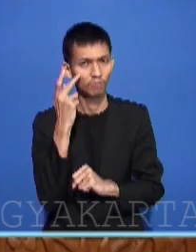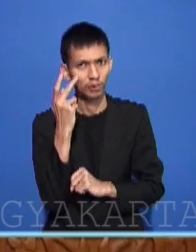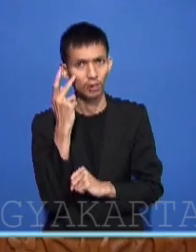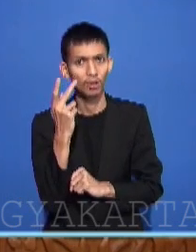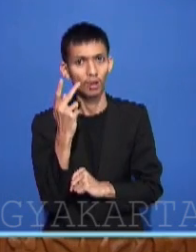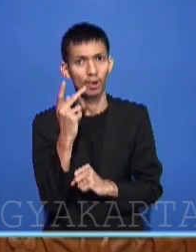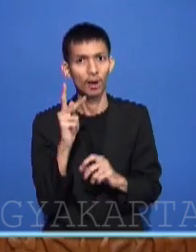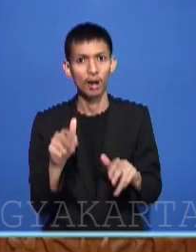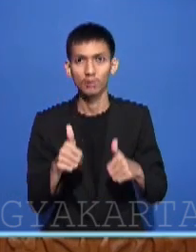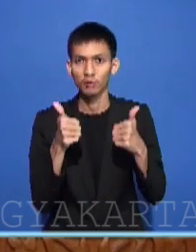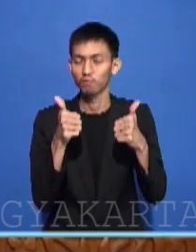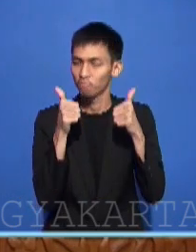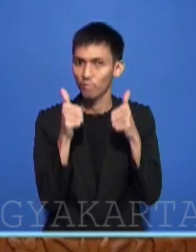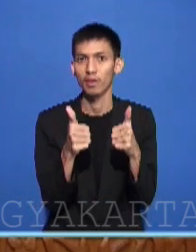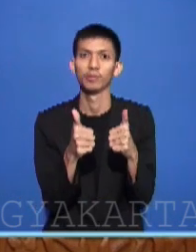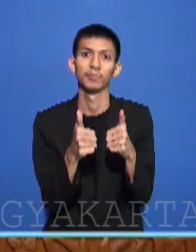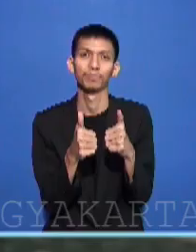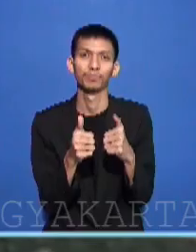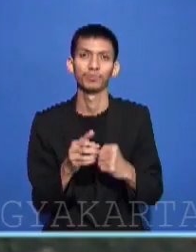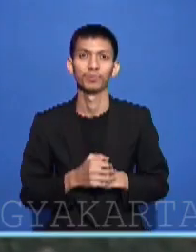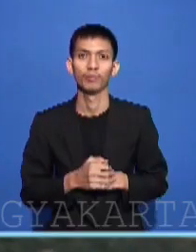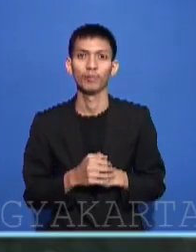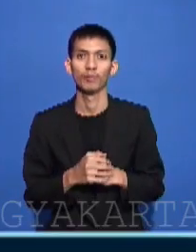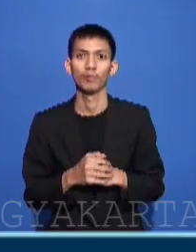aslipun kanyoto Oh Gilang